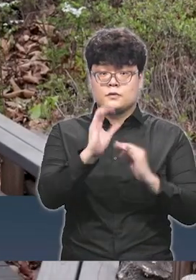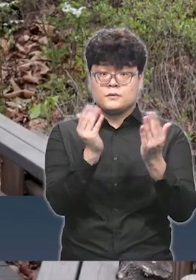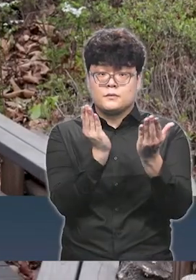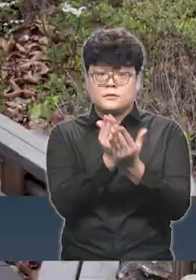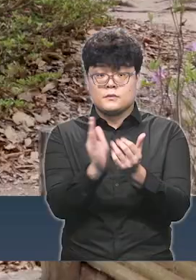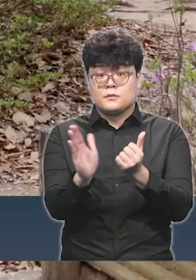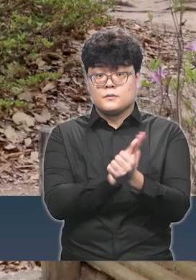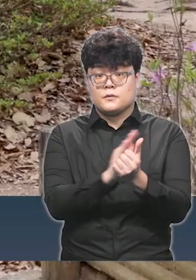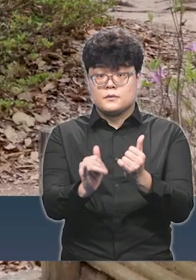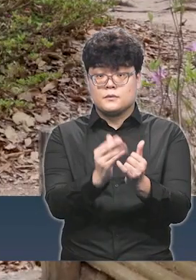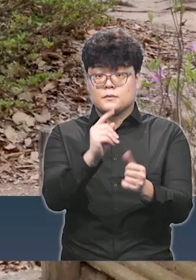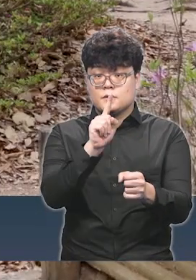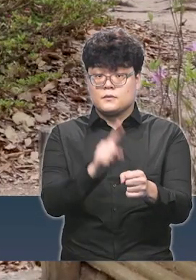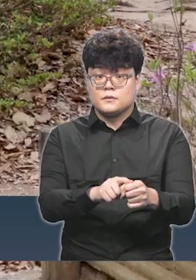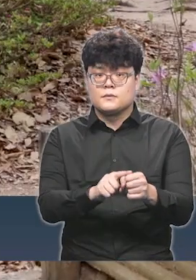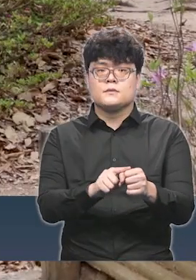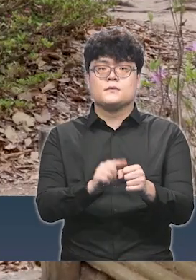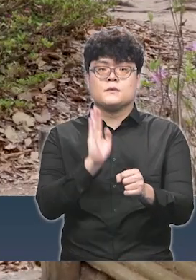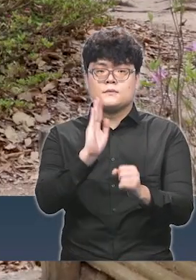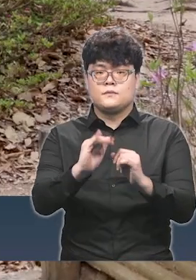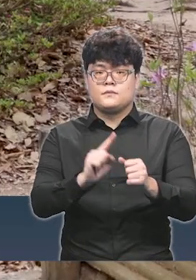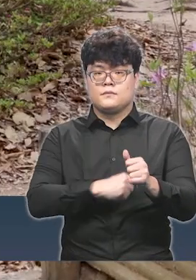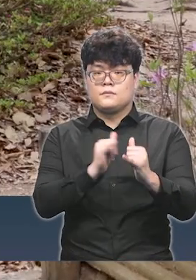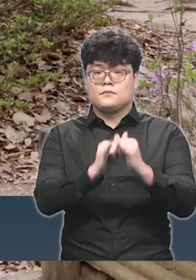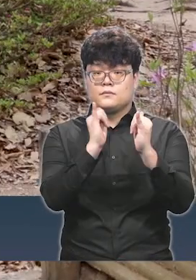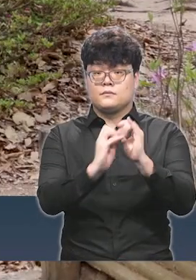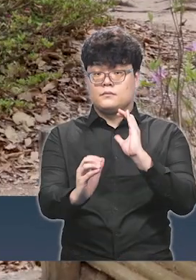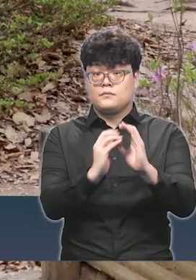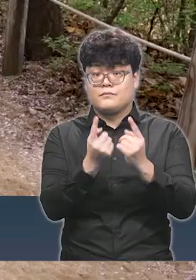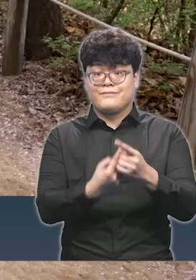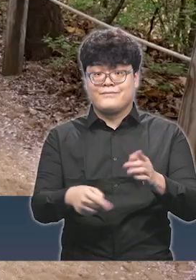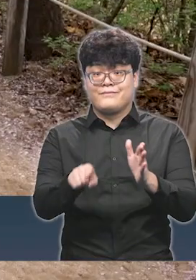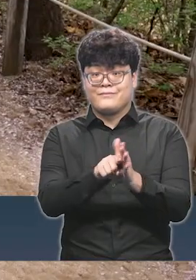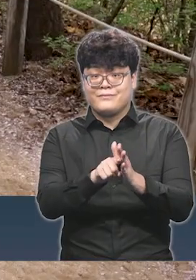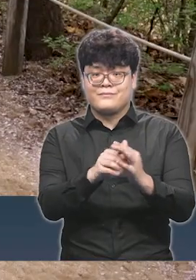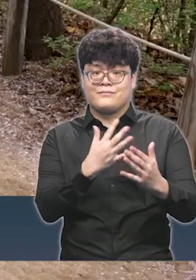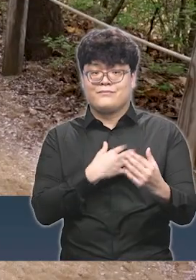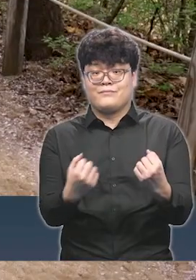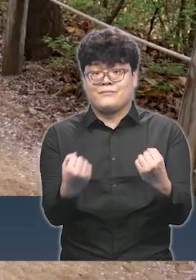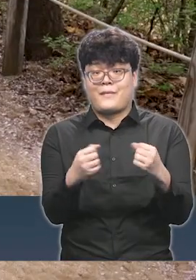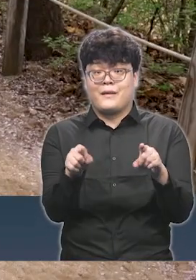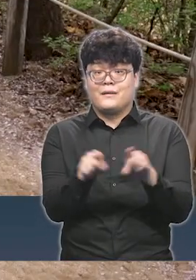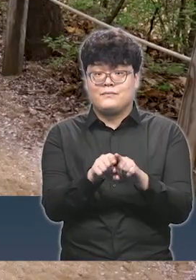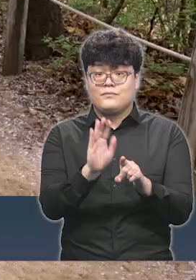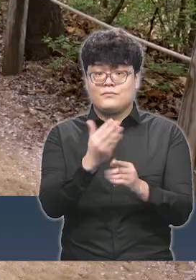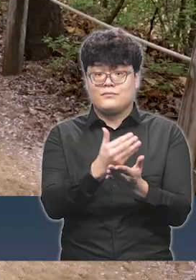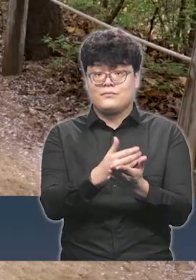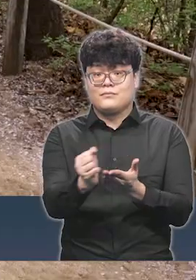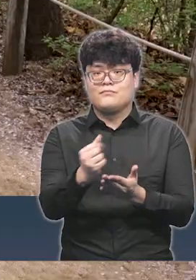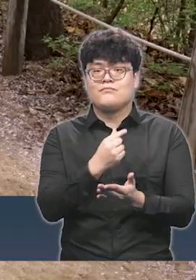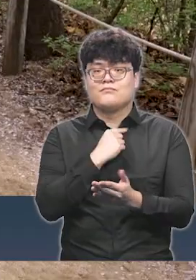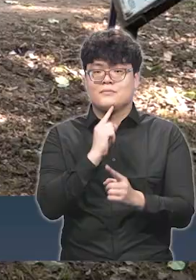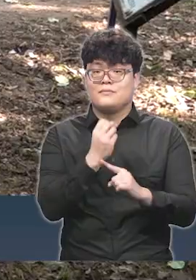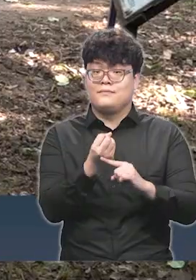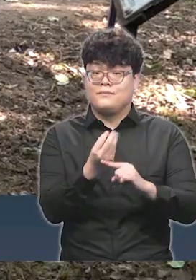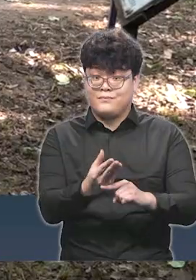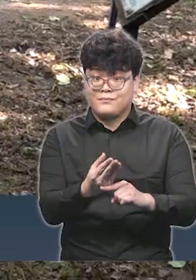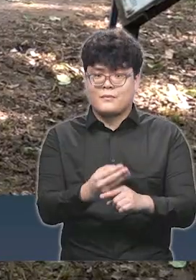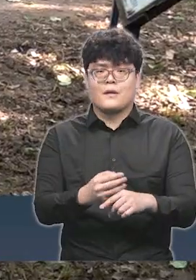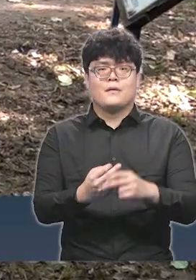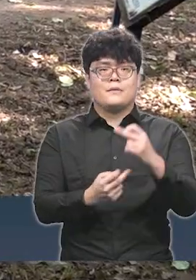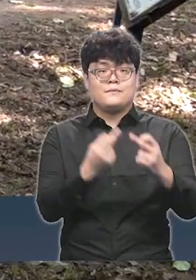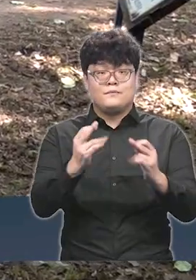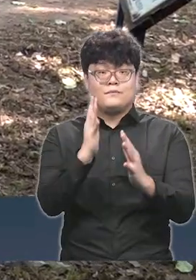산림복지 서비스를 통해 자연과 소통하며 건강을 챙길 수 있는 계기가 되기 바란다고 전했습니다